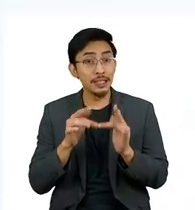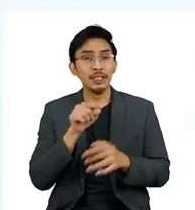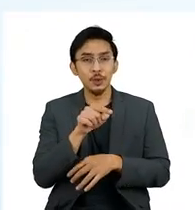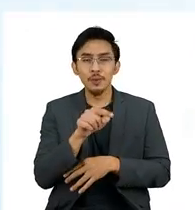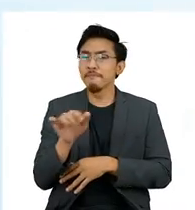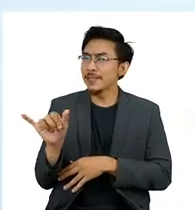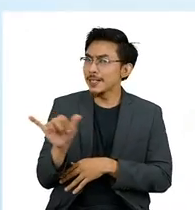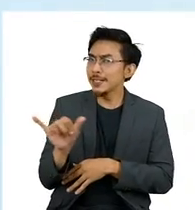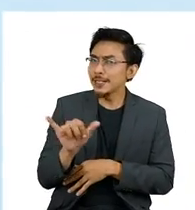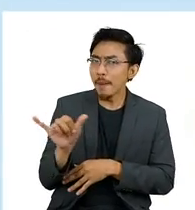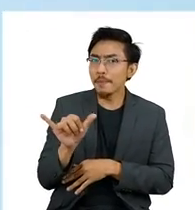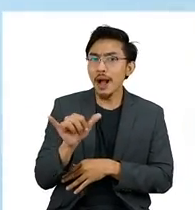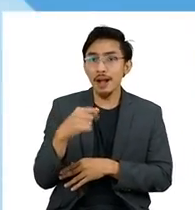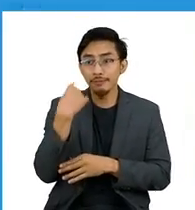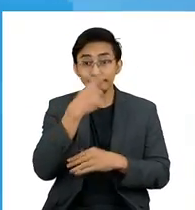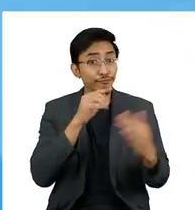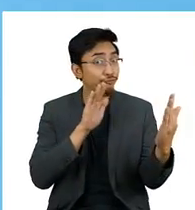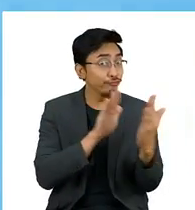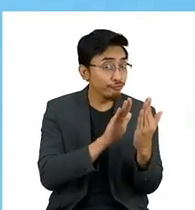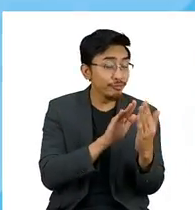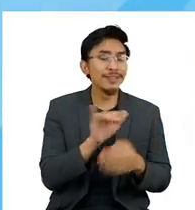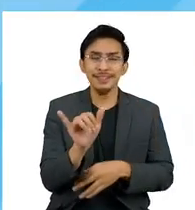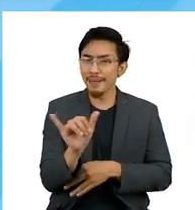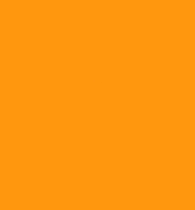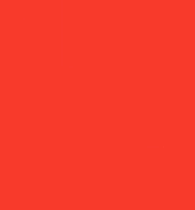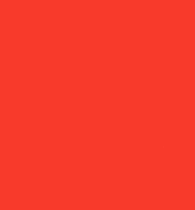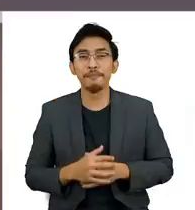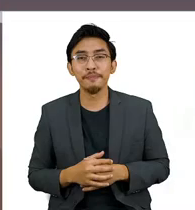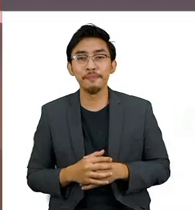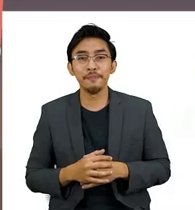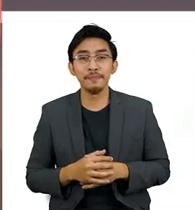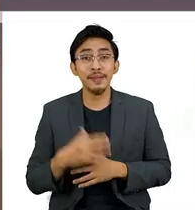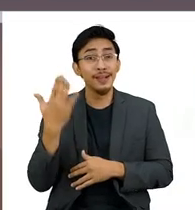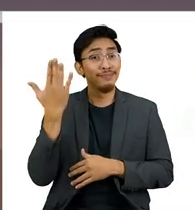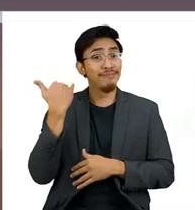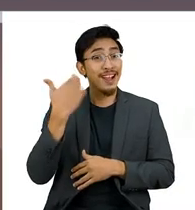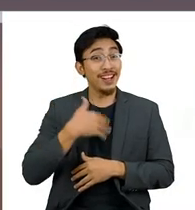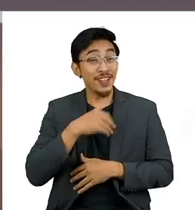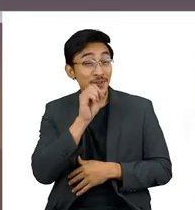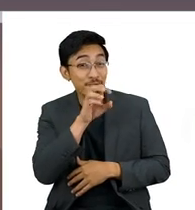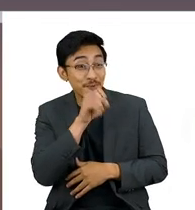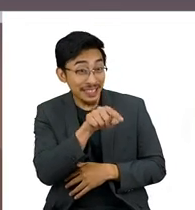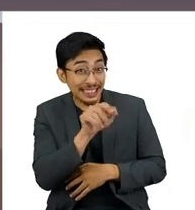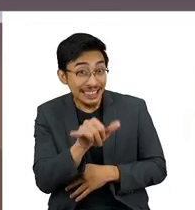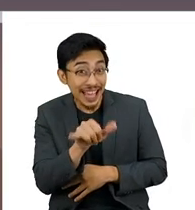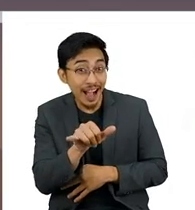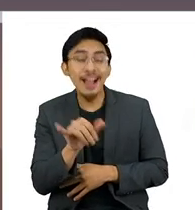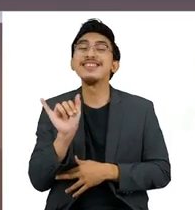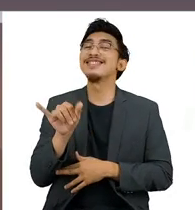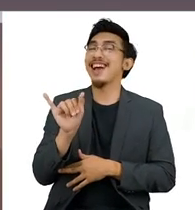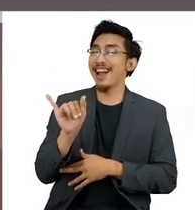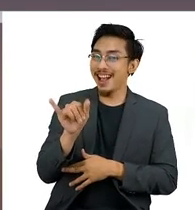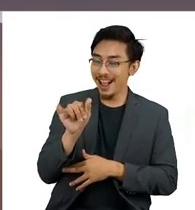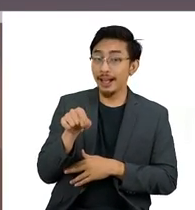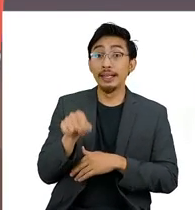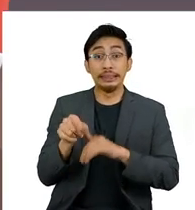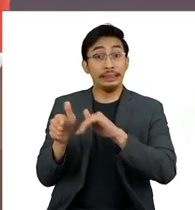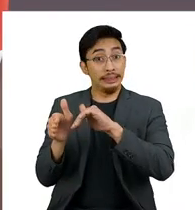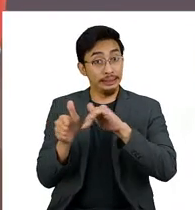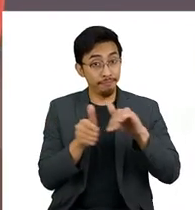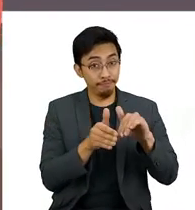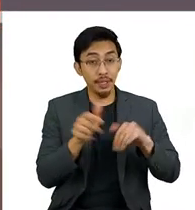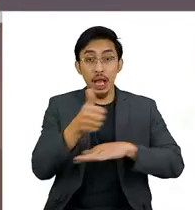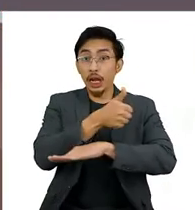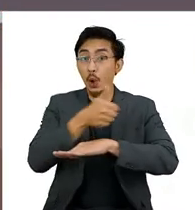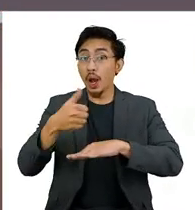daring juga sama dengan yang ada di luar jaringan atau luring. Yep, itu yang aku sampaikan kemarin. Iya,